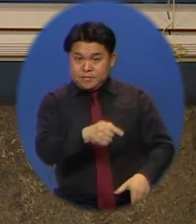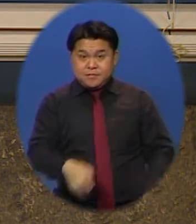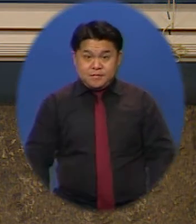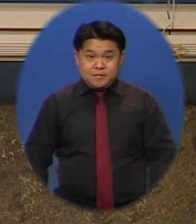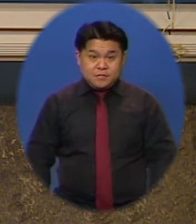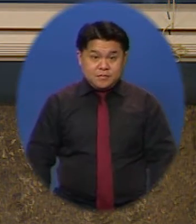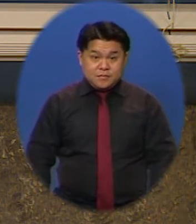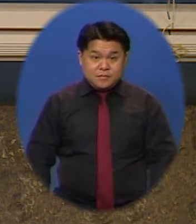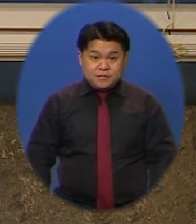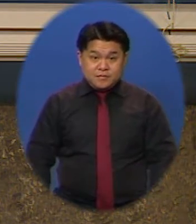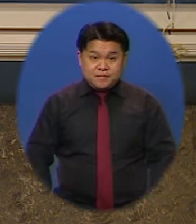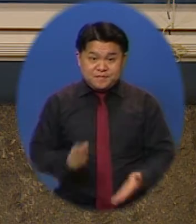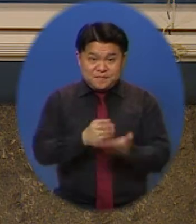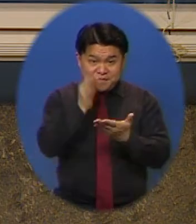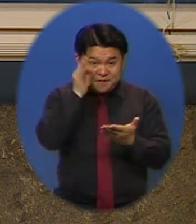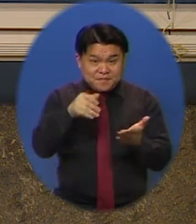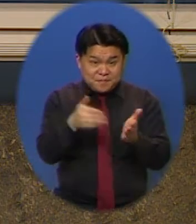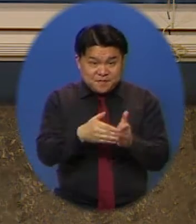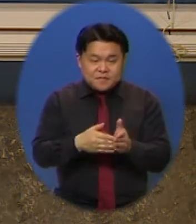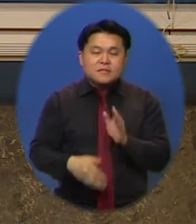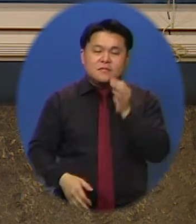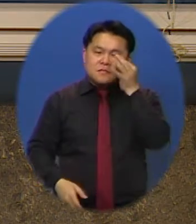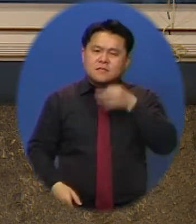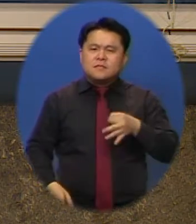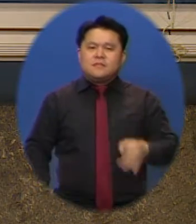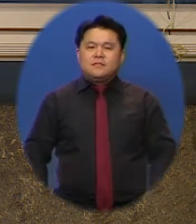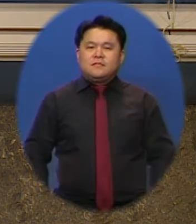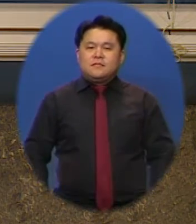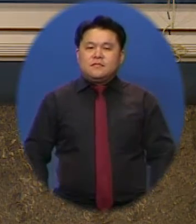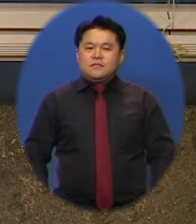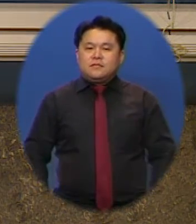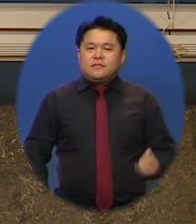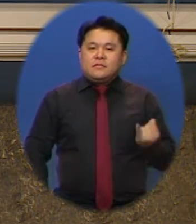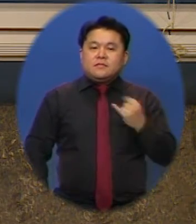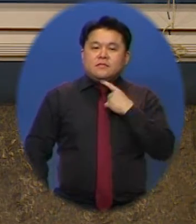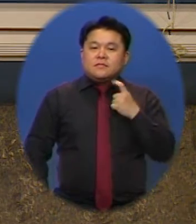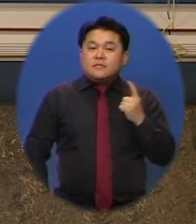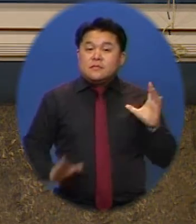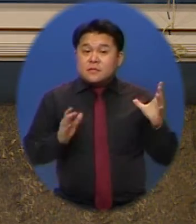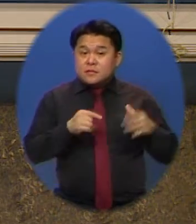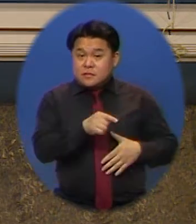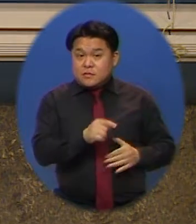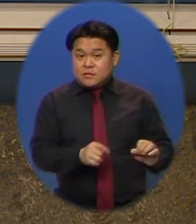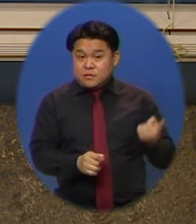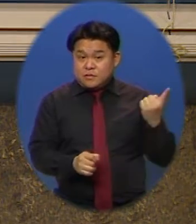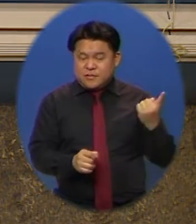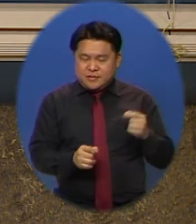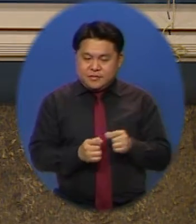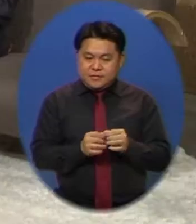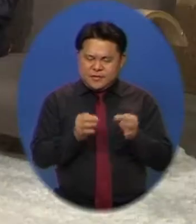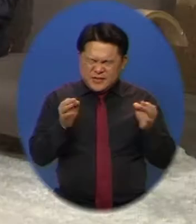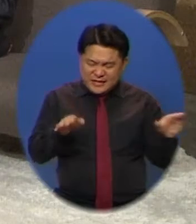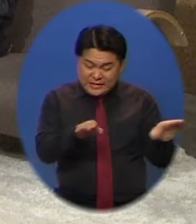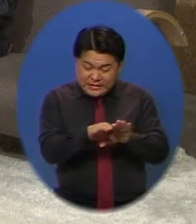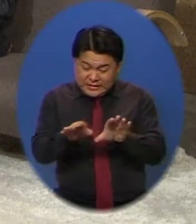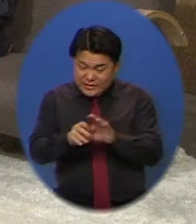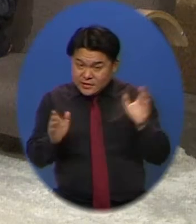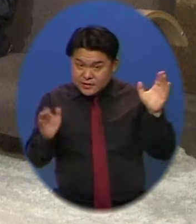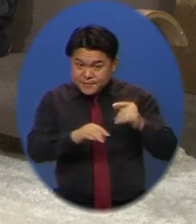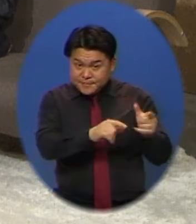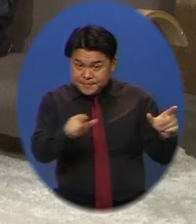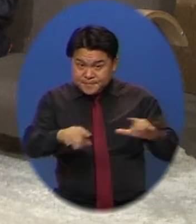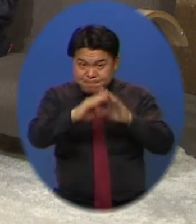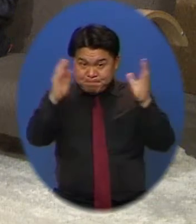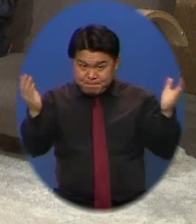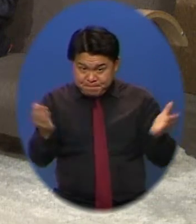있었어요. 네, 뉴스 보셨죠? 예, 네, 맞습니다. 우선 11살 여자 어린이로 인해서 장기 결석